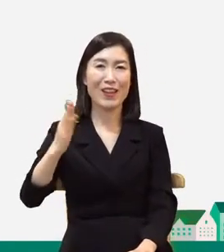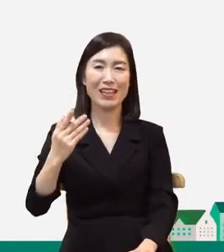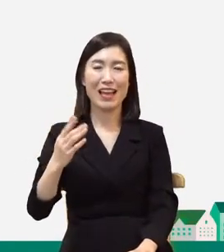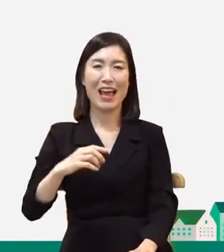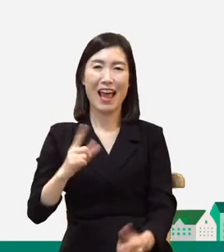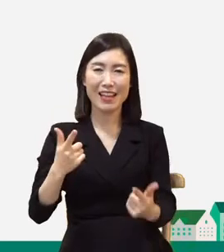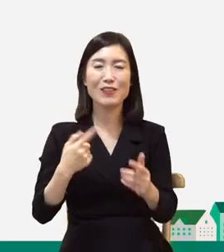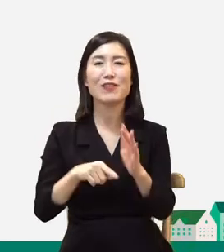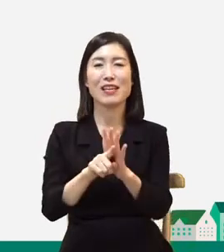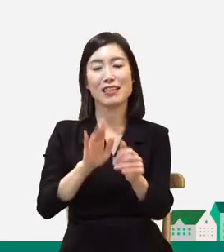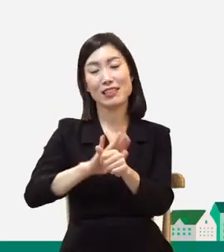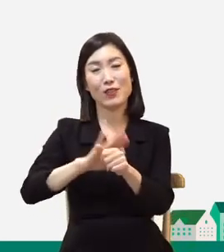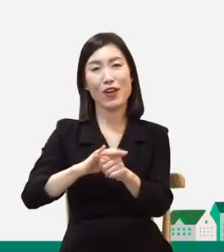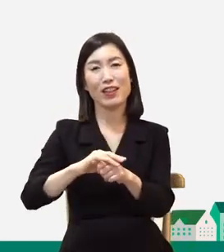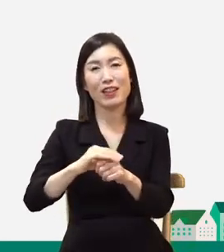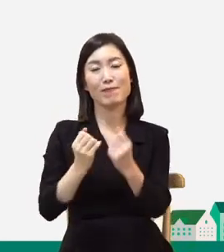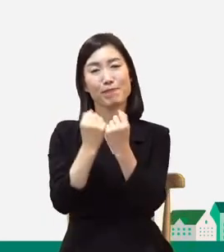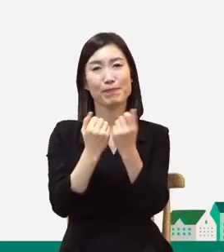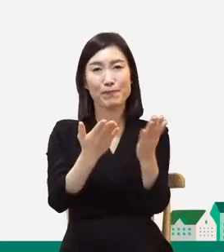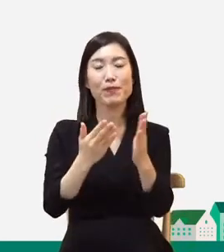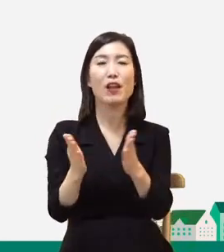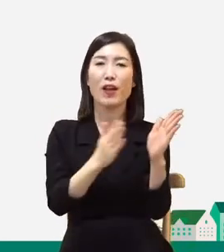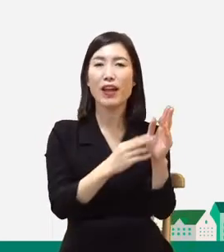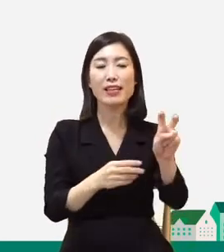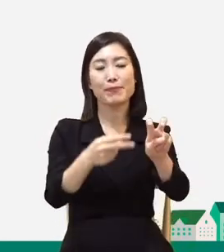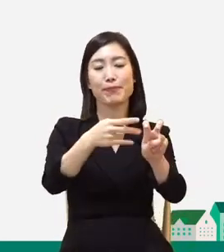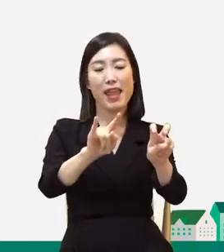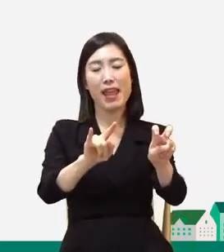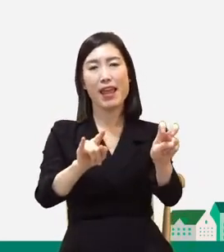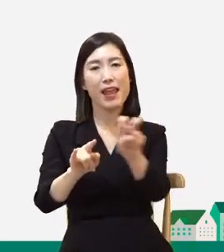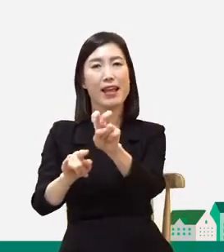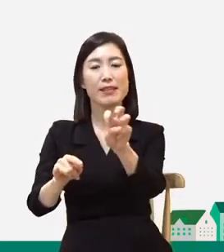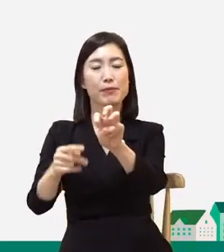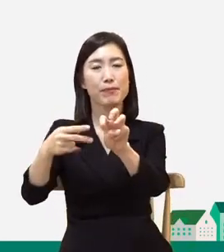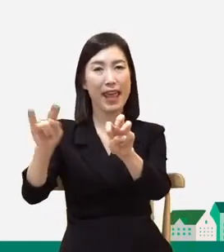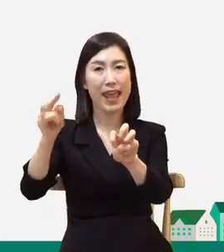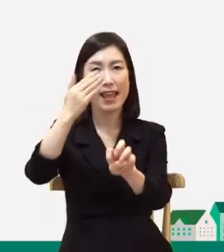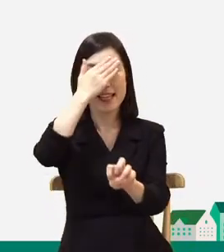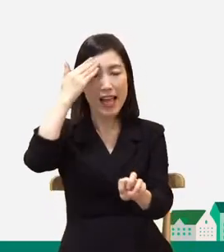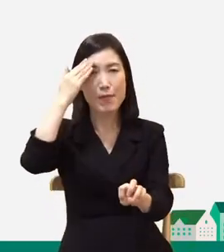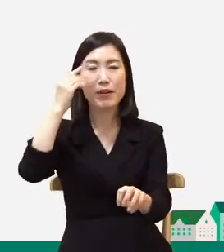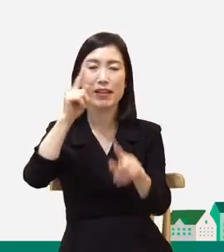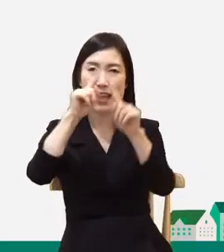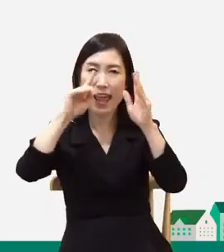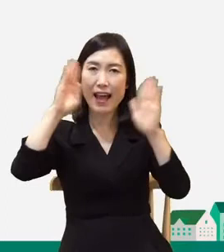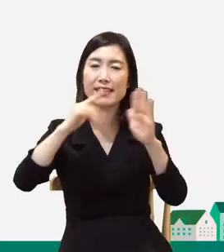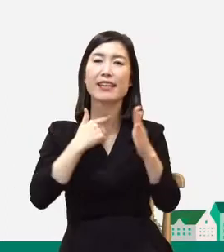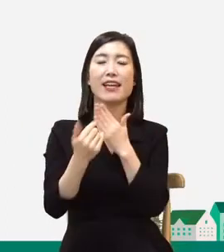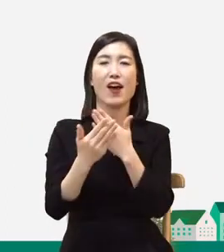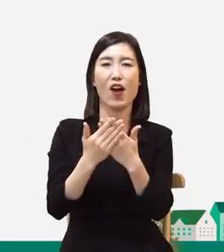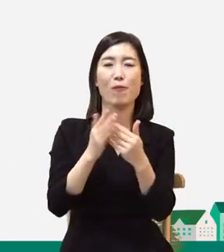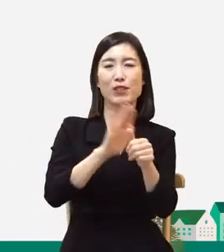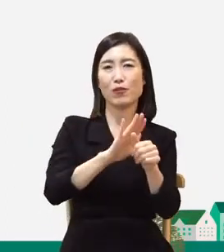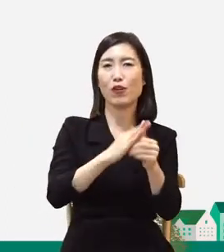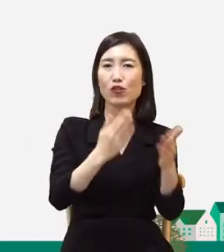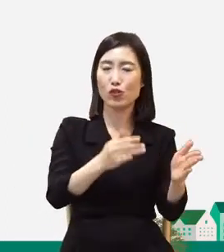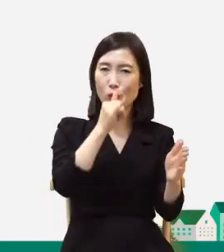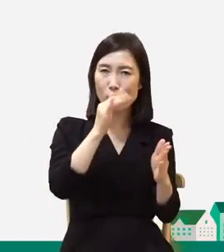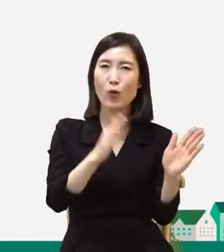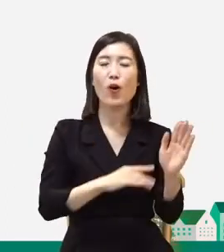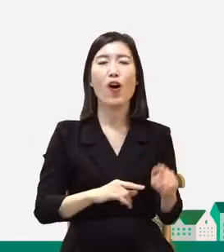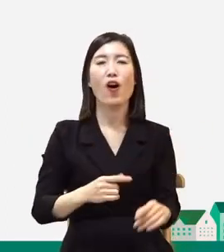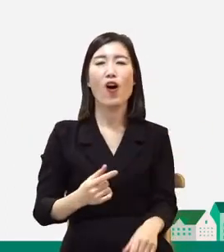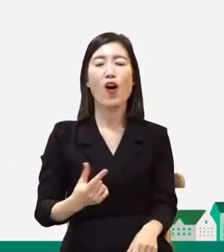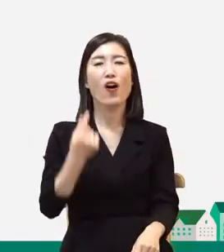지원하는 프로그램이고요. 20에서 30대 대학 생활을 체험할 수 있는 3대 프로그램, 그리고 초발연을 지원하는 어서와